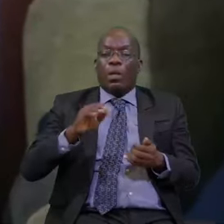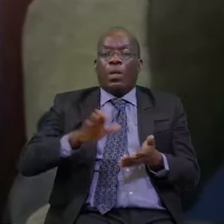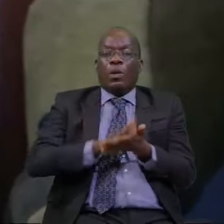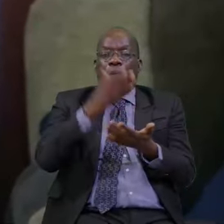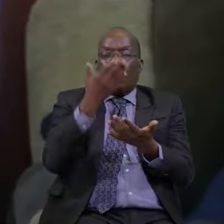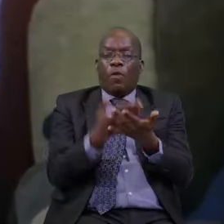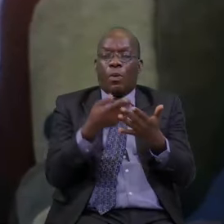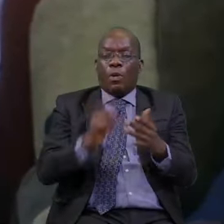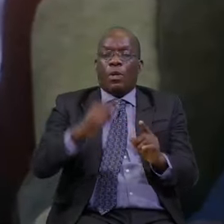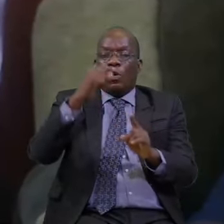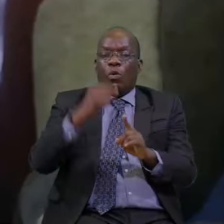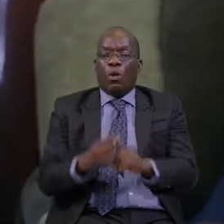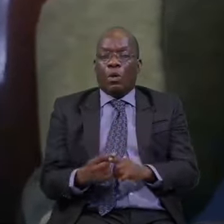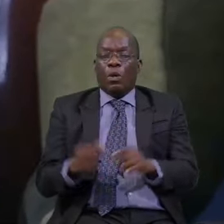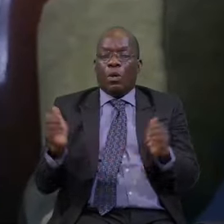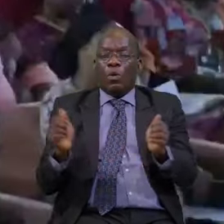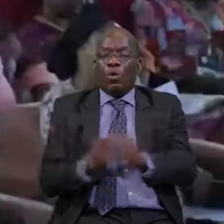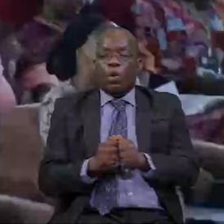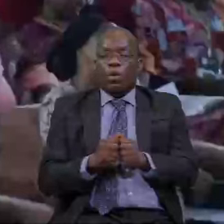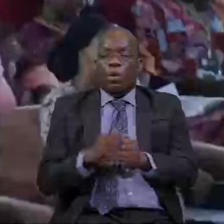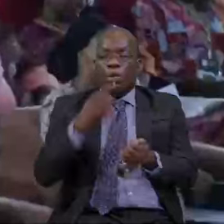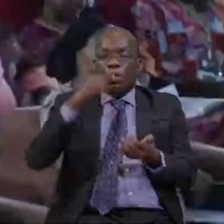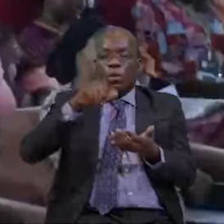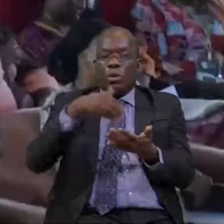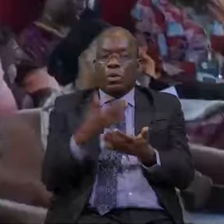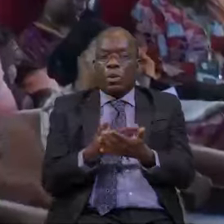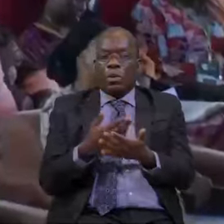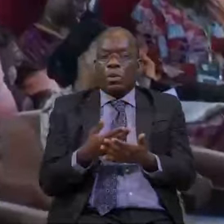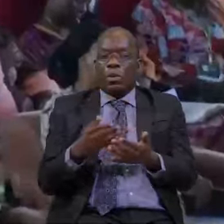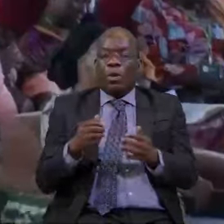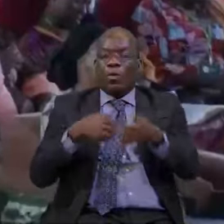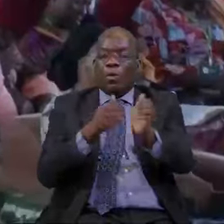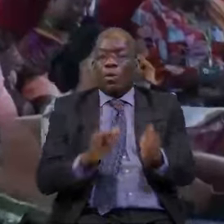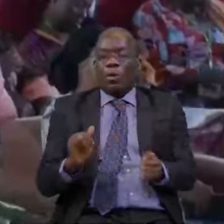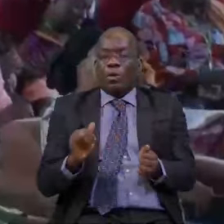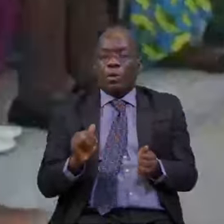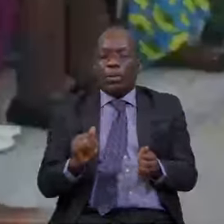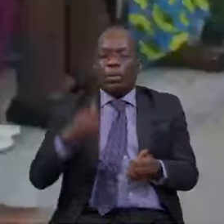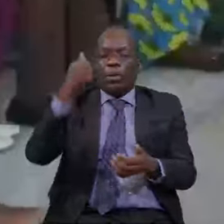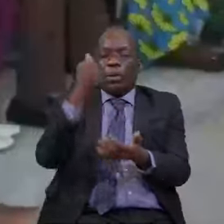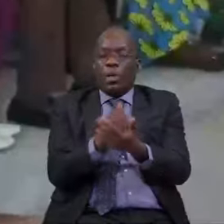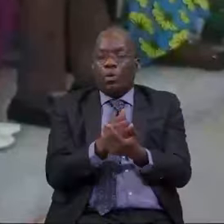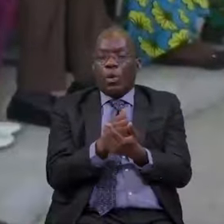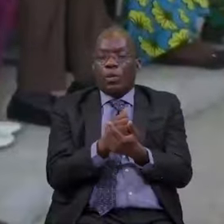la parole par les miracles qui l'accompagnaient. Un autre amen.